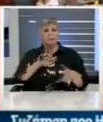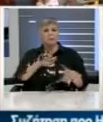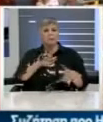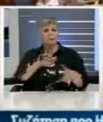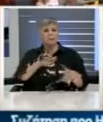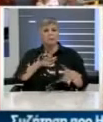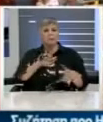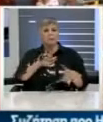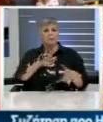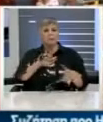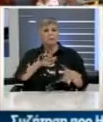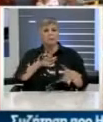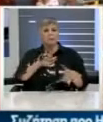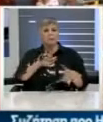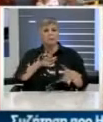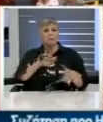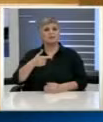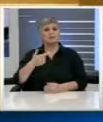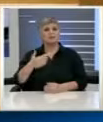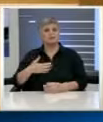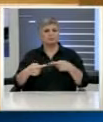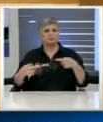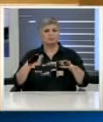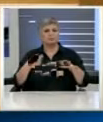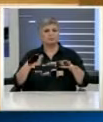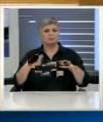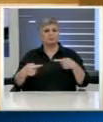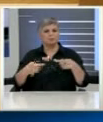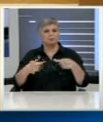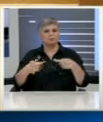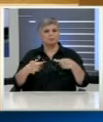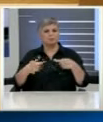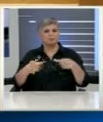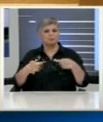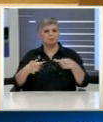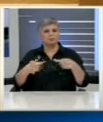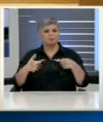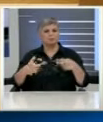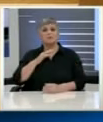κύρ κύ